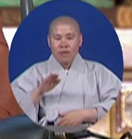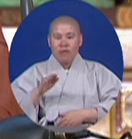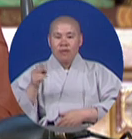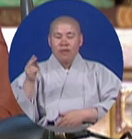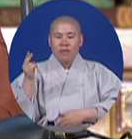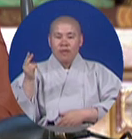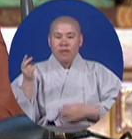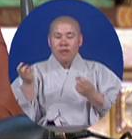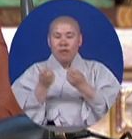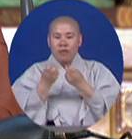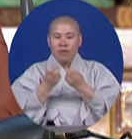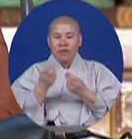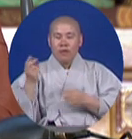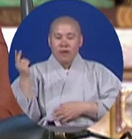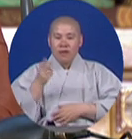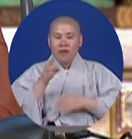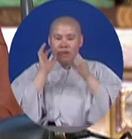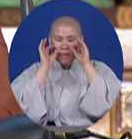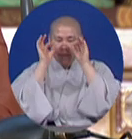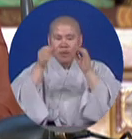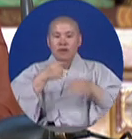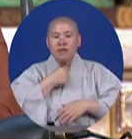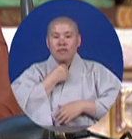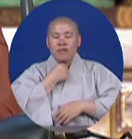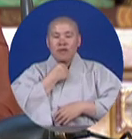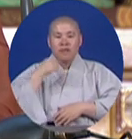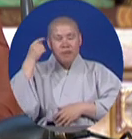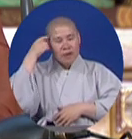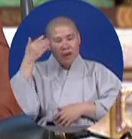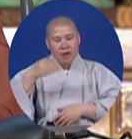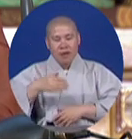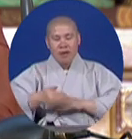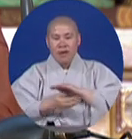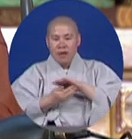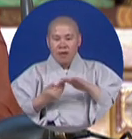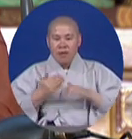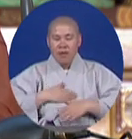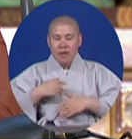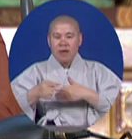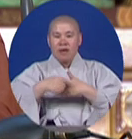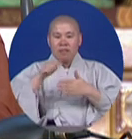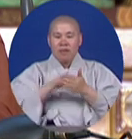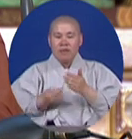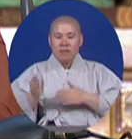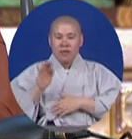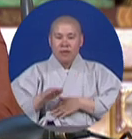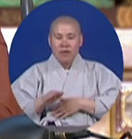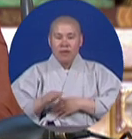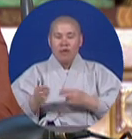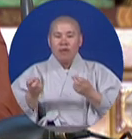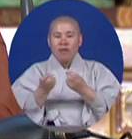생각을 일으키는 걸 가지고 도를 삼는 게 이게 이제 아주 어설픈 거거든요. 도라는